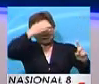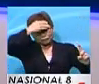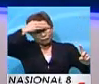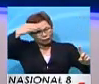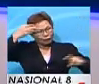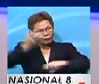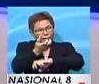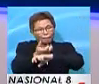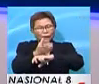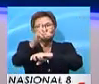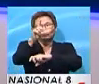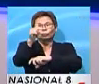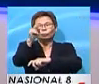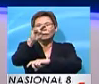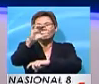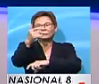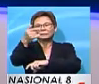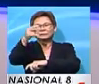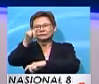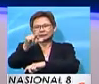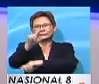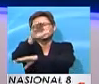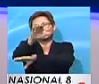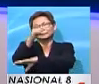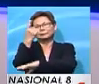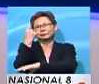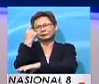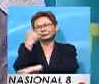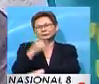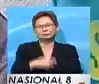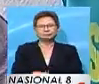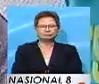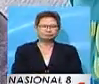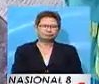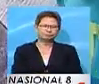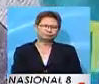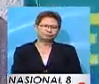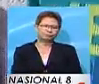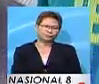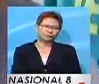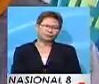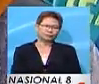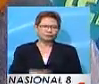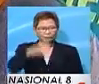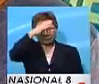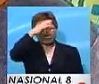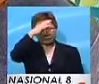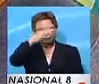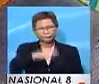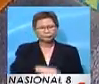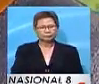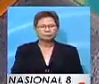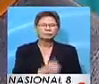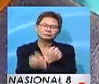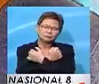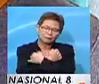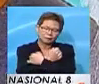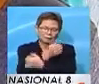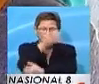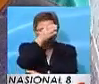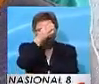di Batu lancang petang tadi Happy birthday father father sayang